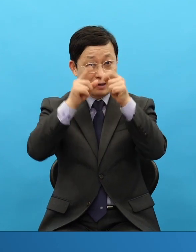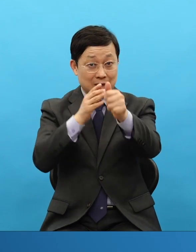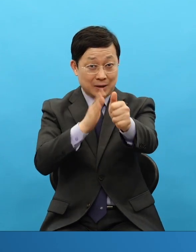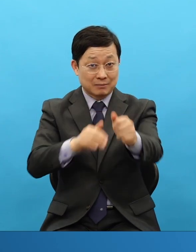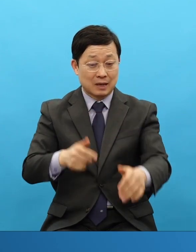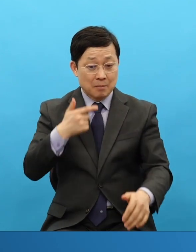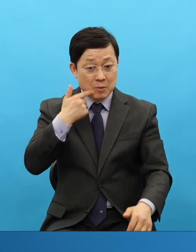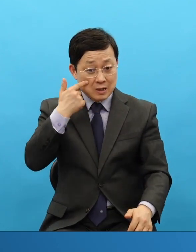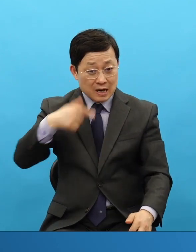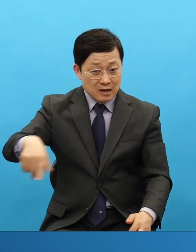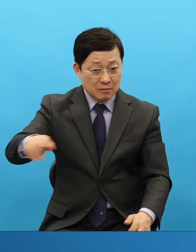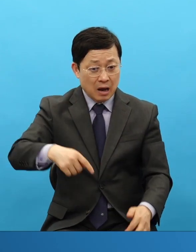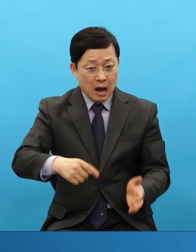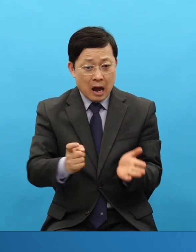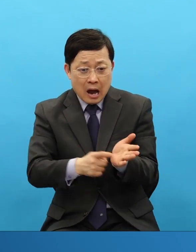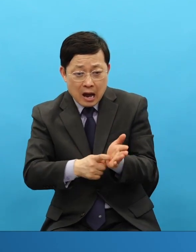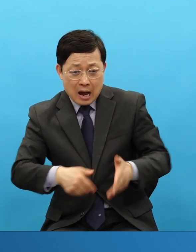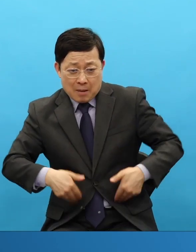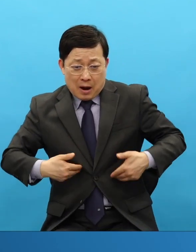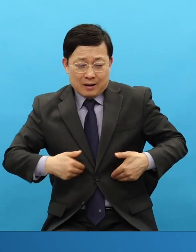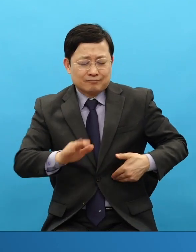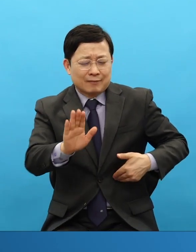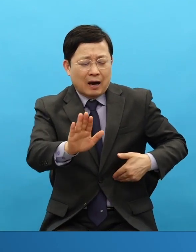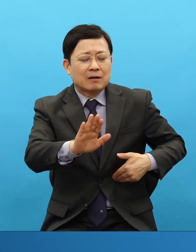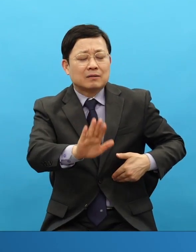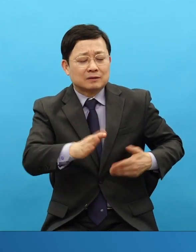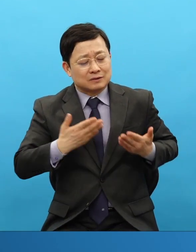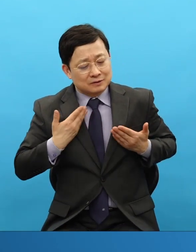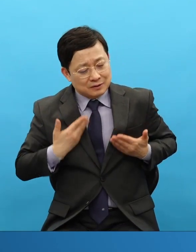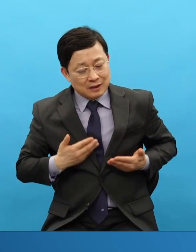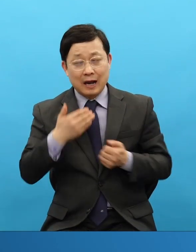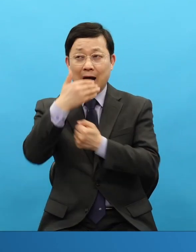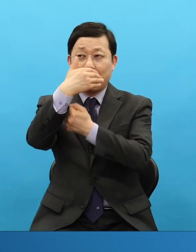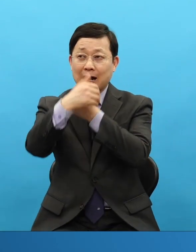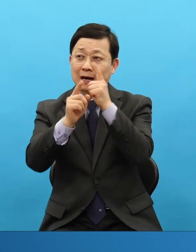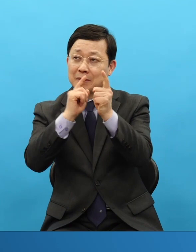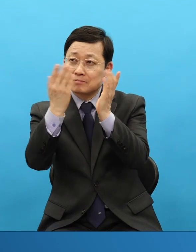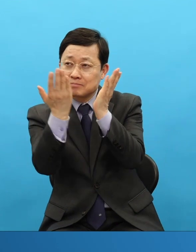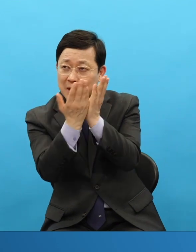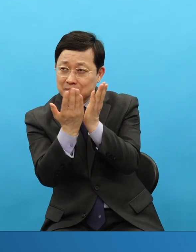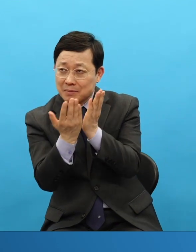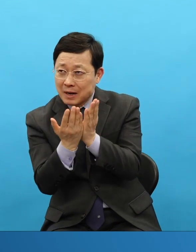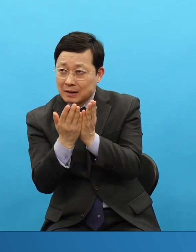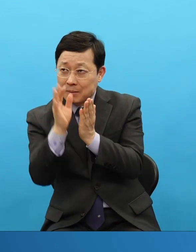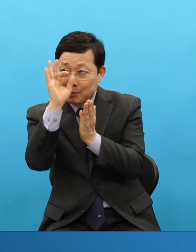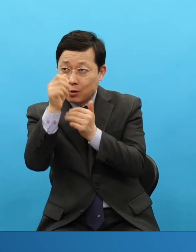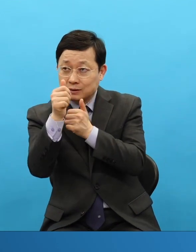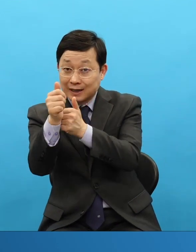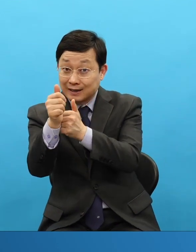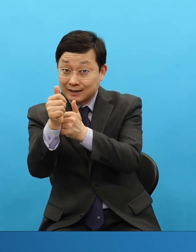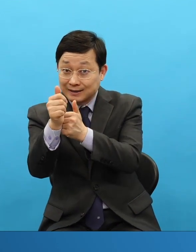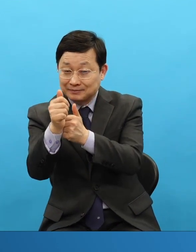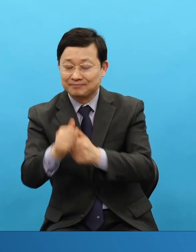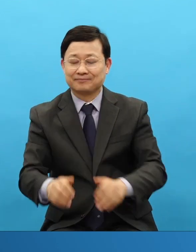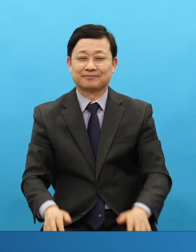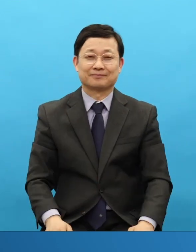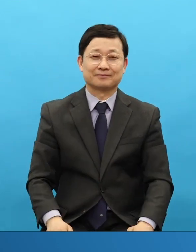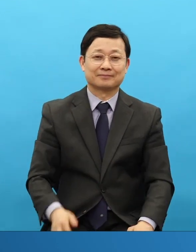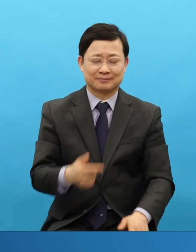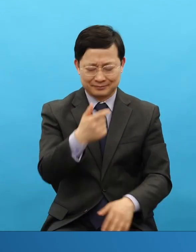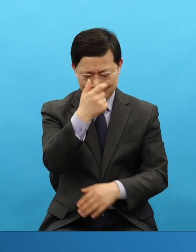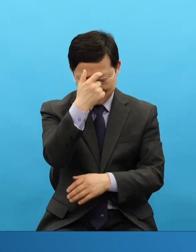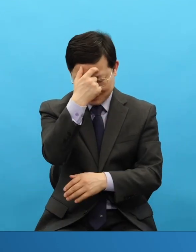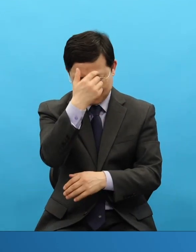마시고 말씀이 역사하도록 만들어라. Pastors, you must make the word be fulfilled, not quickly do the work. 기도하겠습니다. Let us pray.